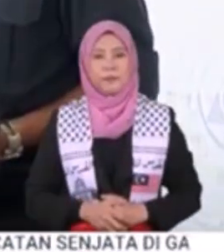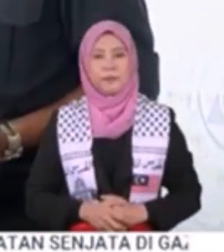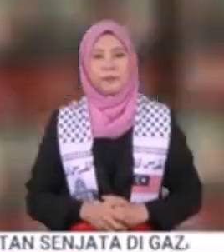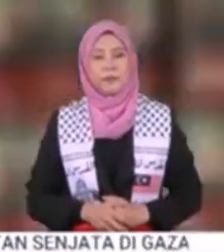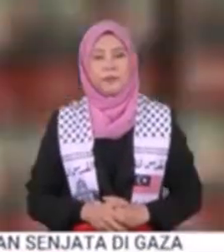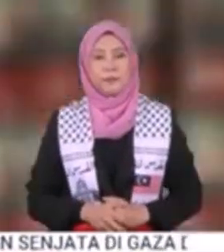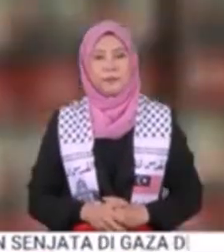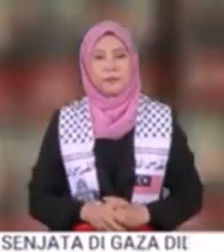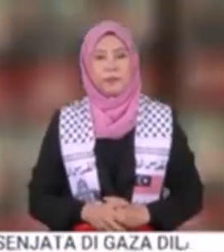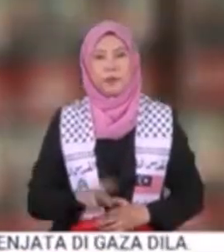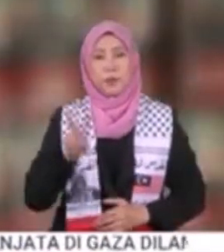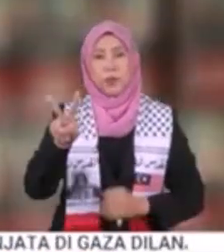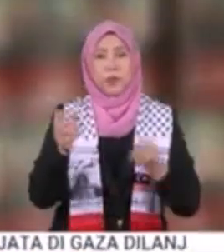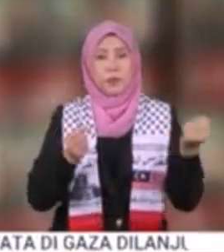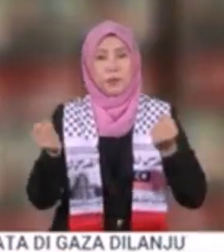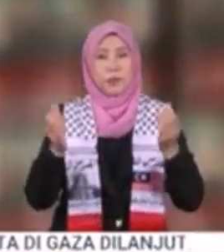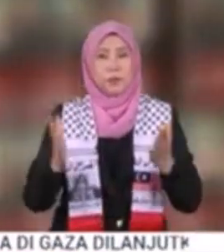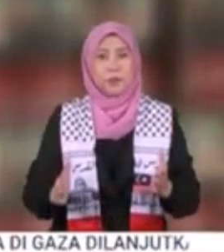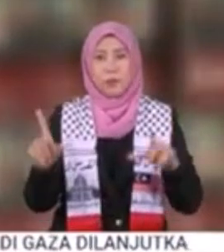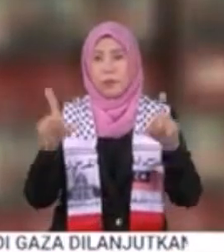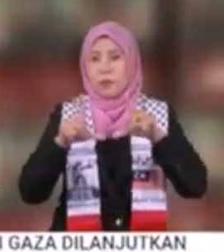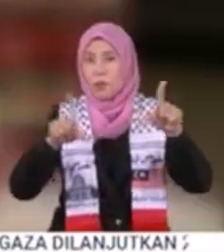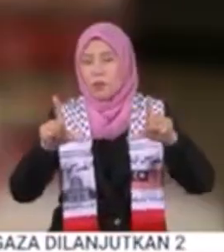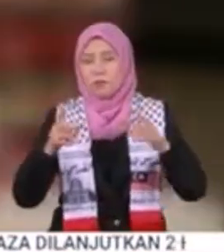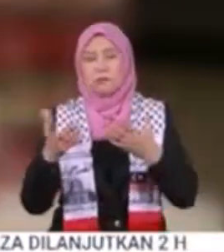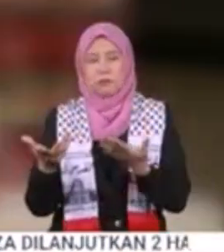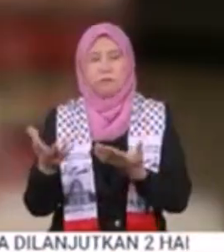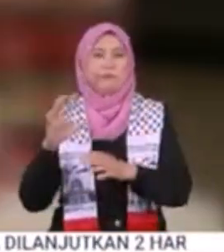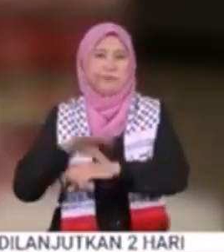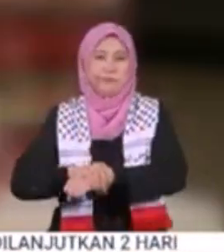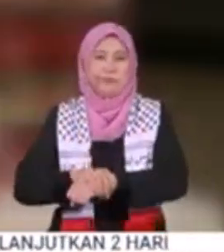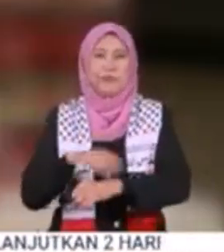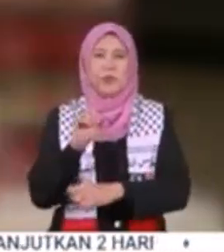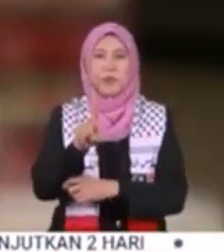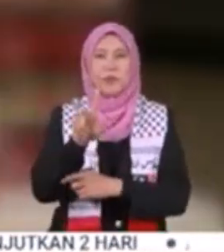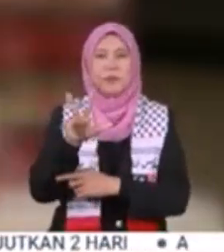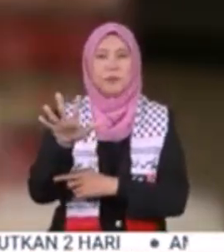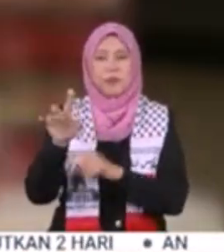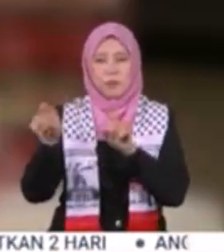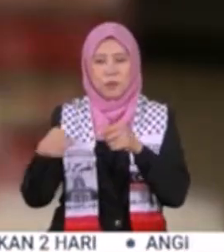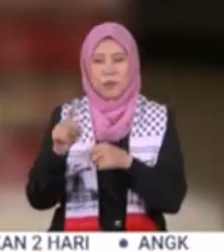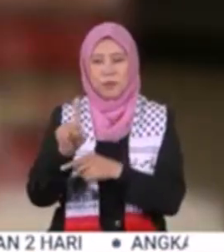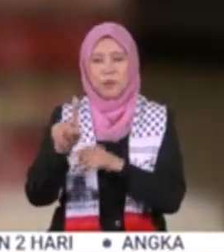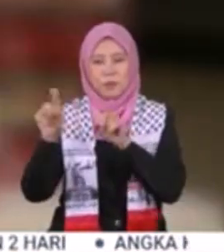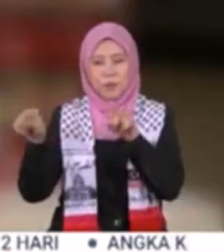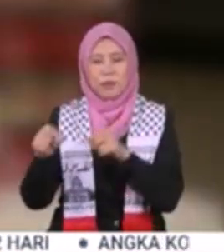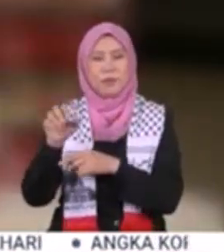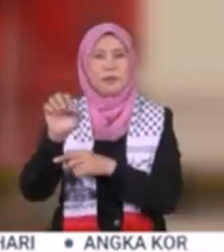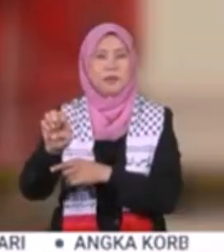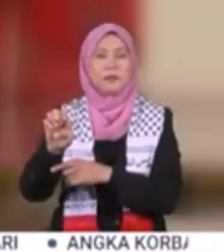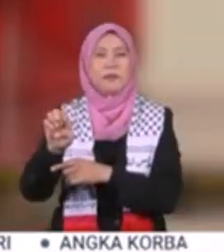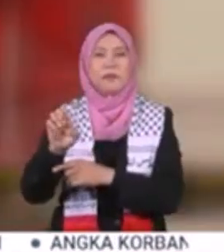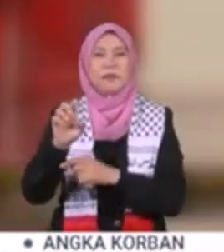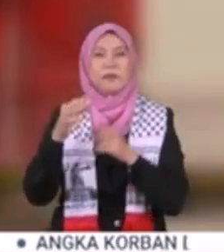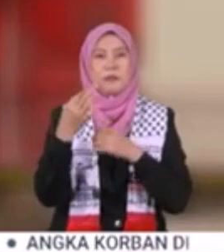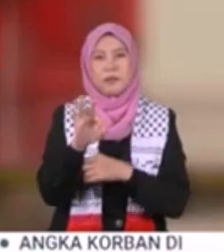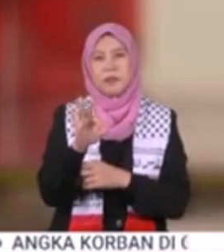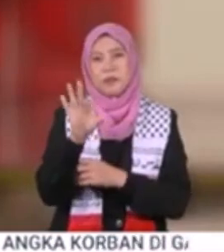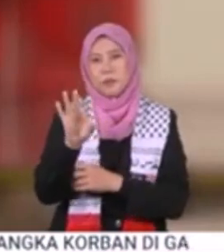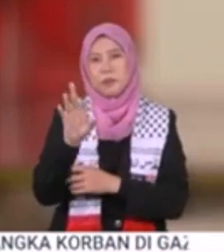murah dua pemandu Lori turut ditahan bagi membantu siasatan mengikut seksyen 1351 e akta kustom